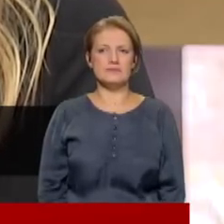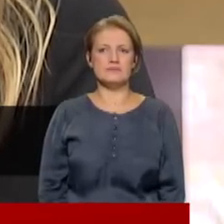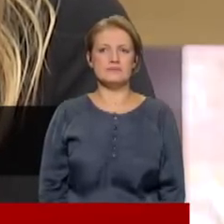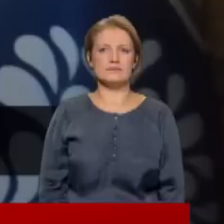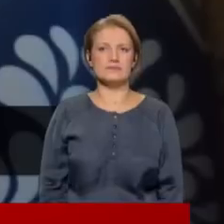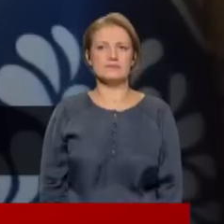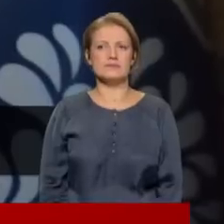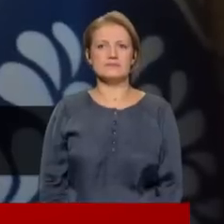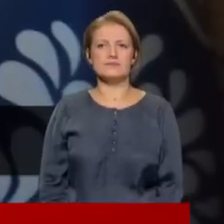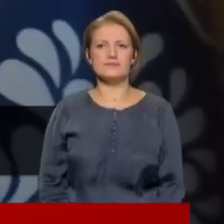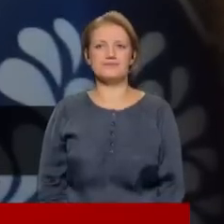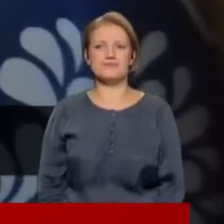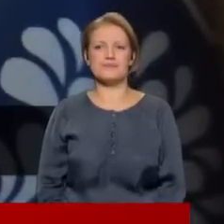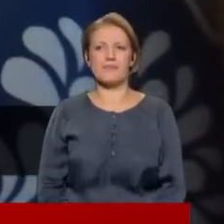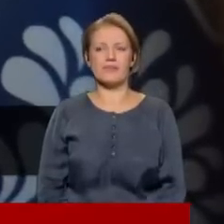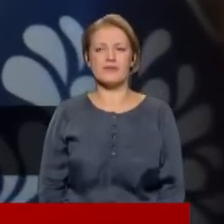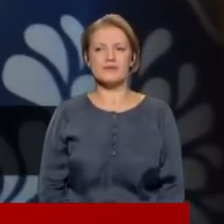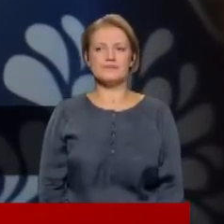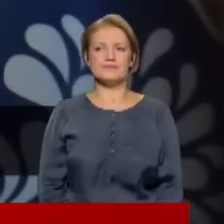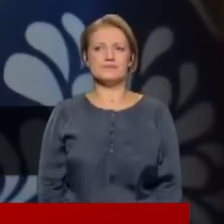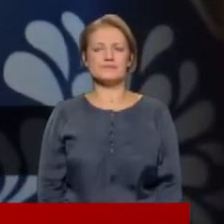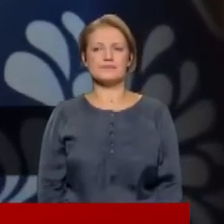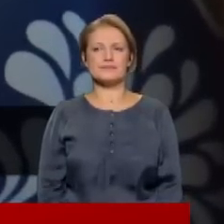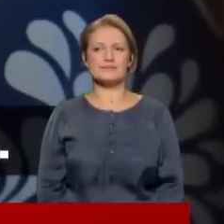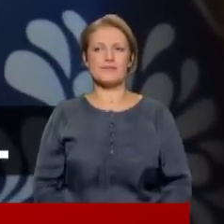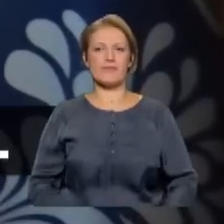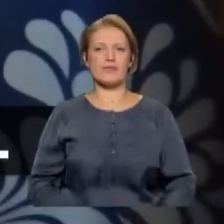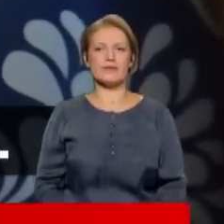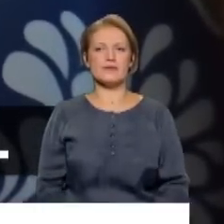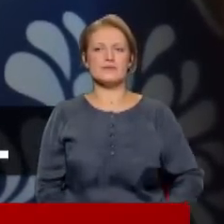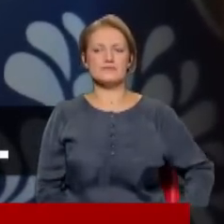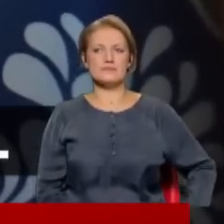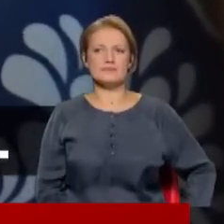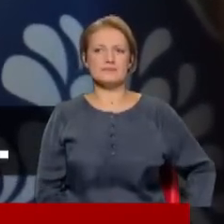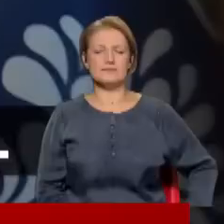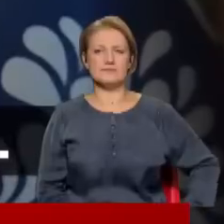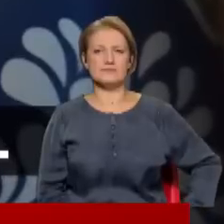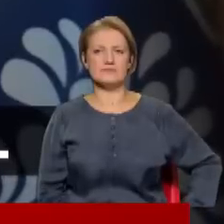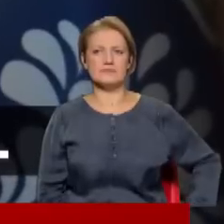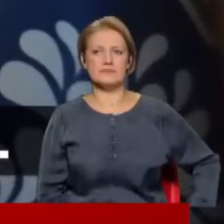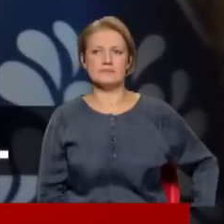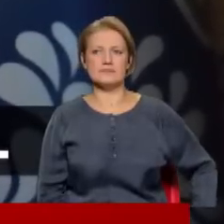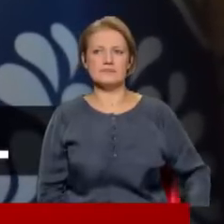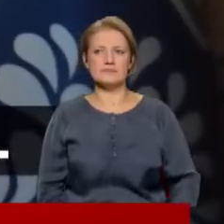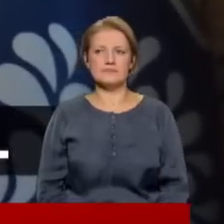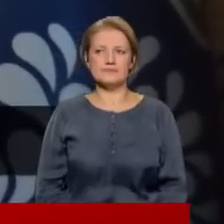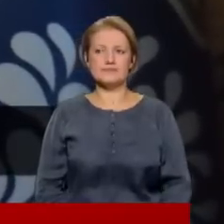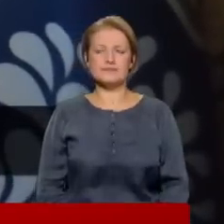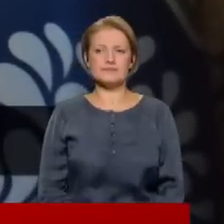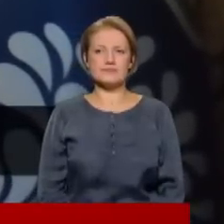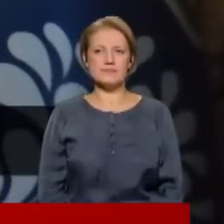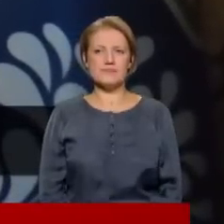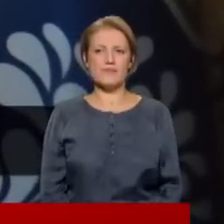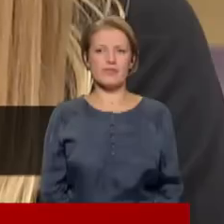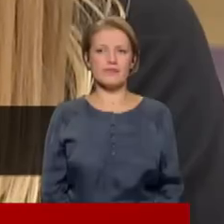kabul etmedim. LGBT'yi destekleyen birisinin bizim ülkemizde bırakın sahneye çıkmasını sandıklıya giremez diye